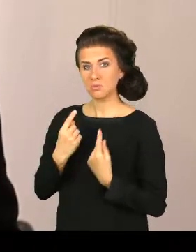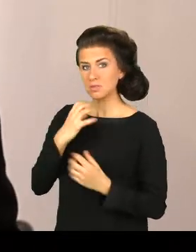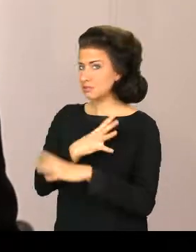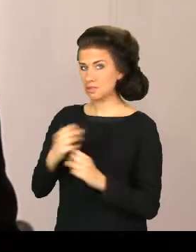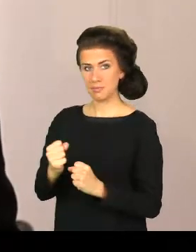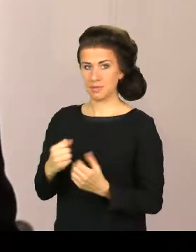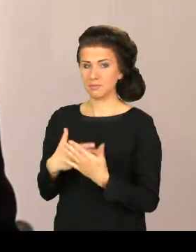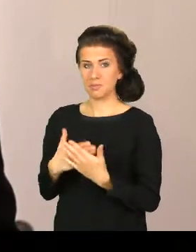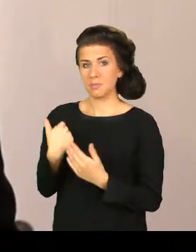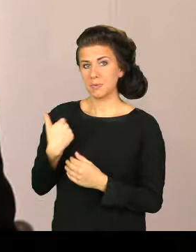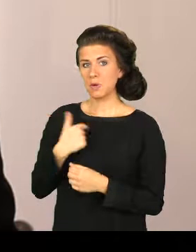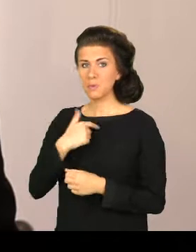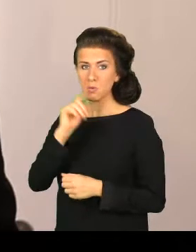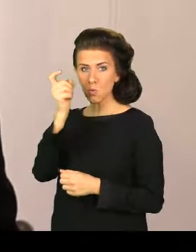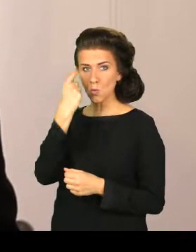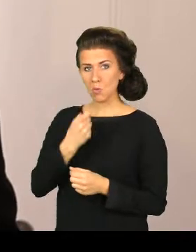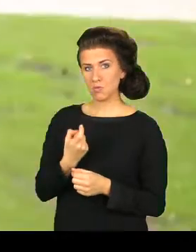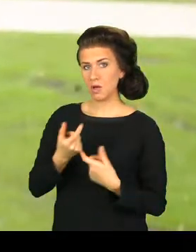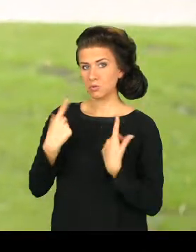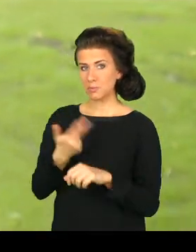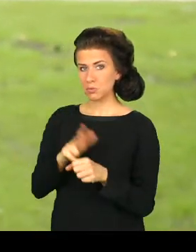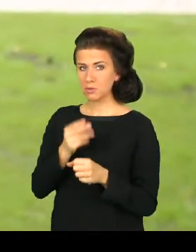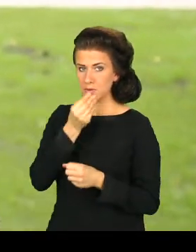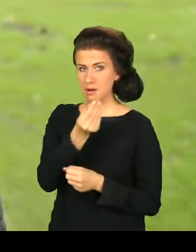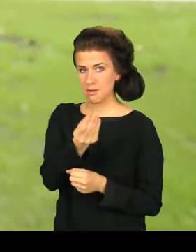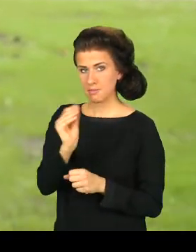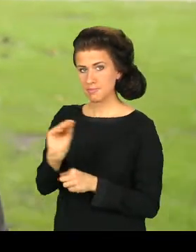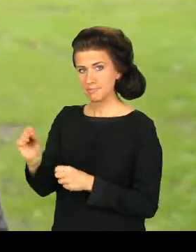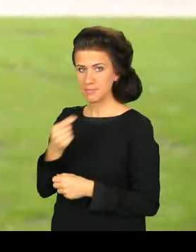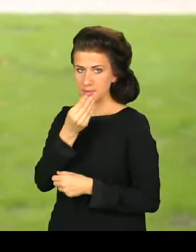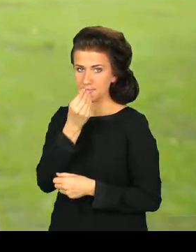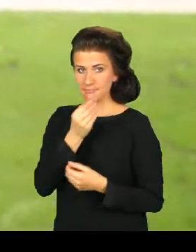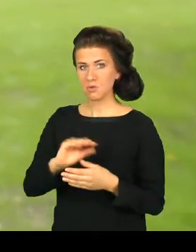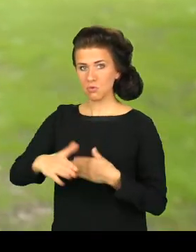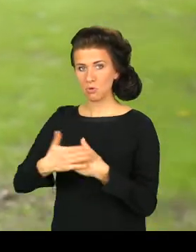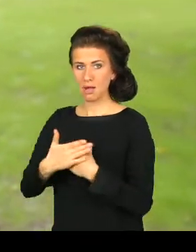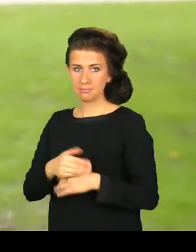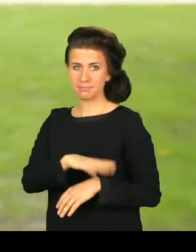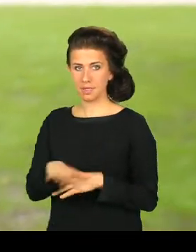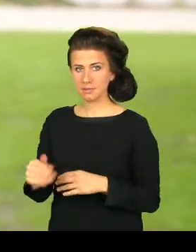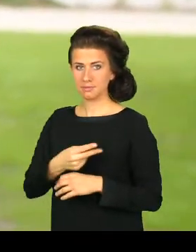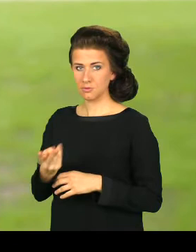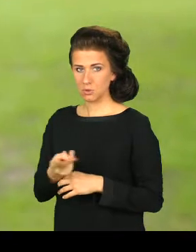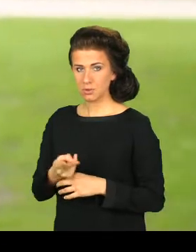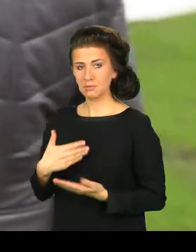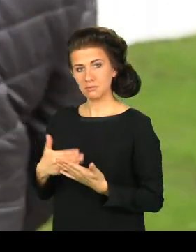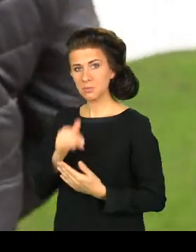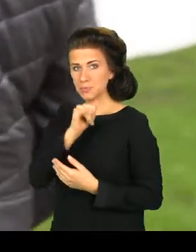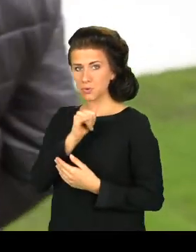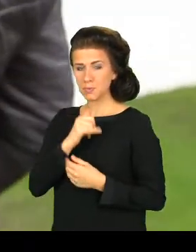tyle dramatyczna, że byłem wówczas głównym żywicielem rodziny. Mam żonę i dwójkę dzieci. Przez 3 lata próbowałem znaleźć pracę na własną